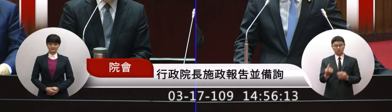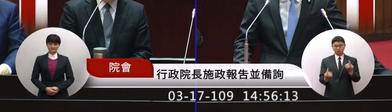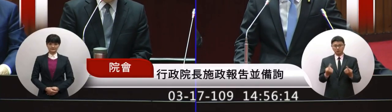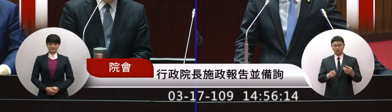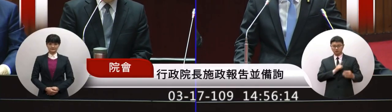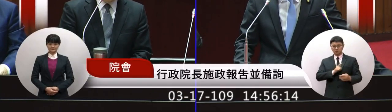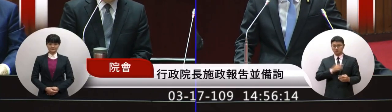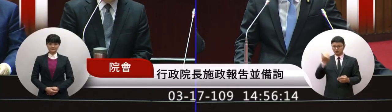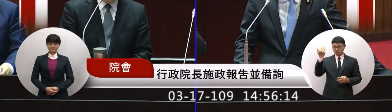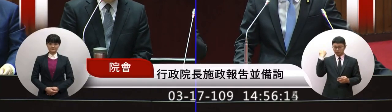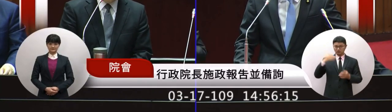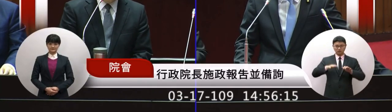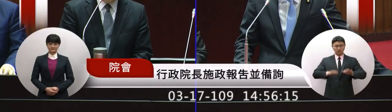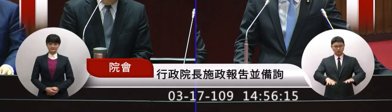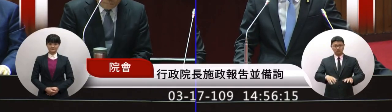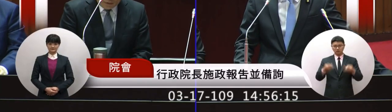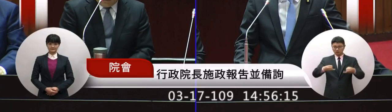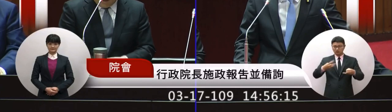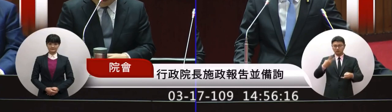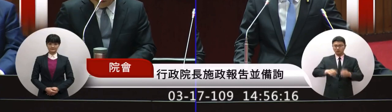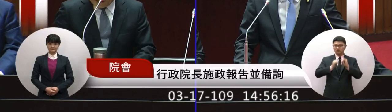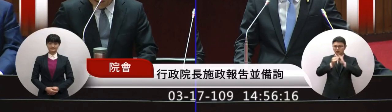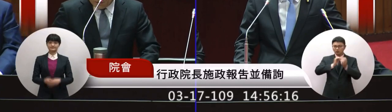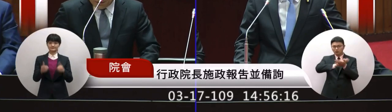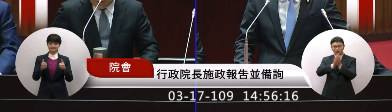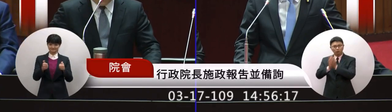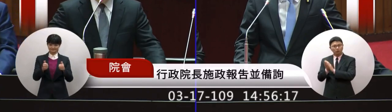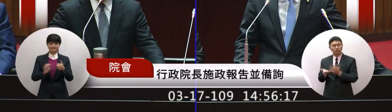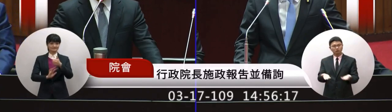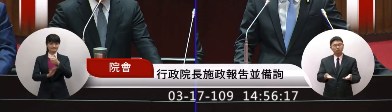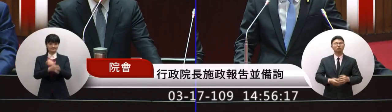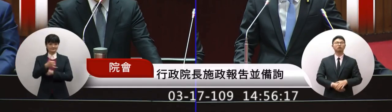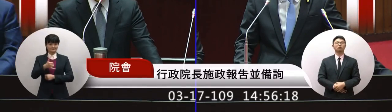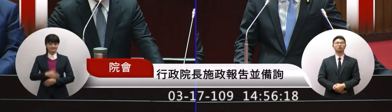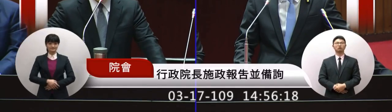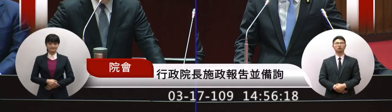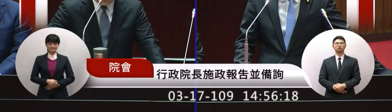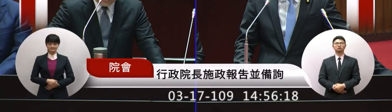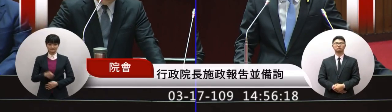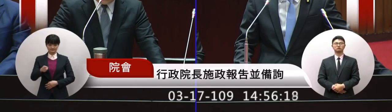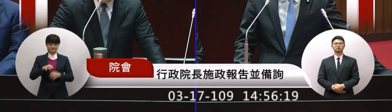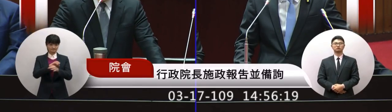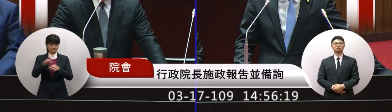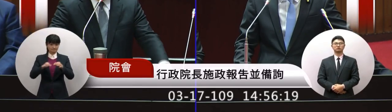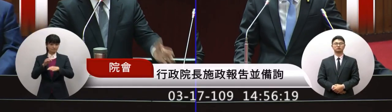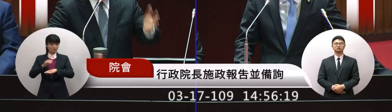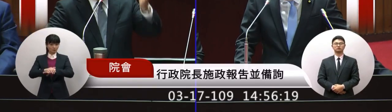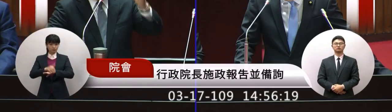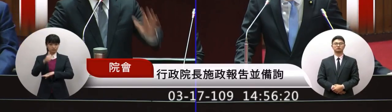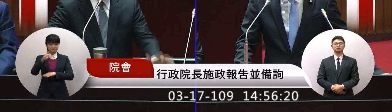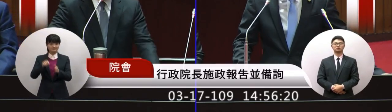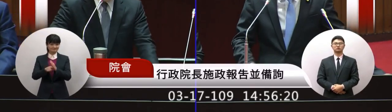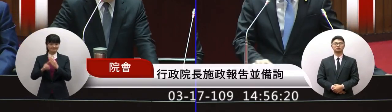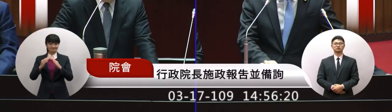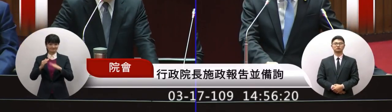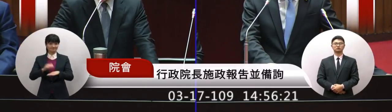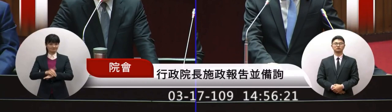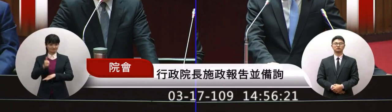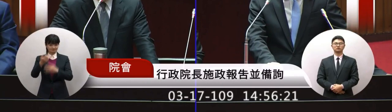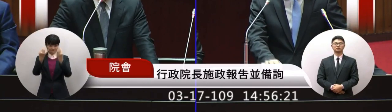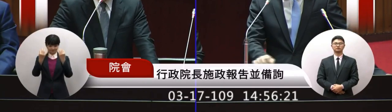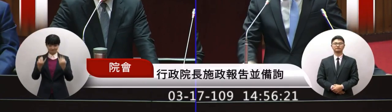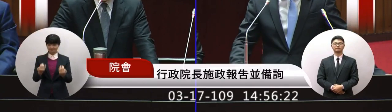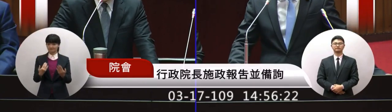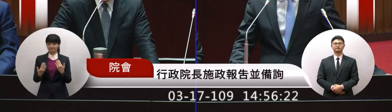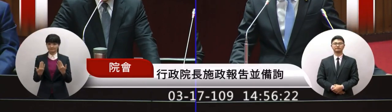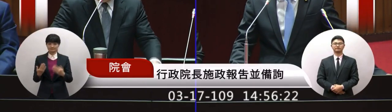的一个政绩跟社会状况呢？ 谢谢委员。委员是经济的专家，那数字非常内行，我